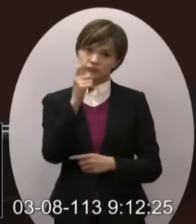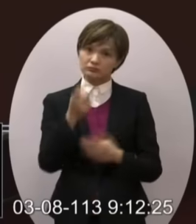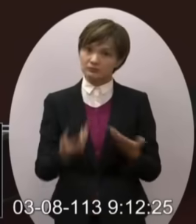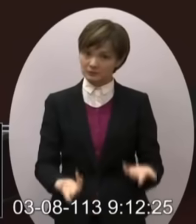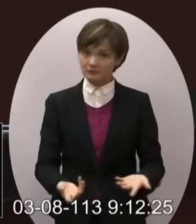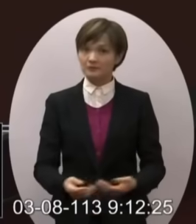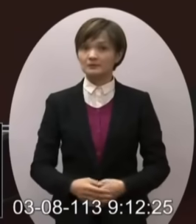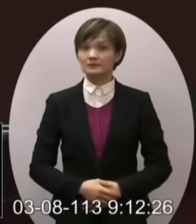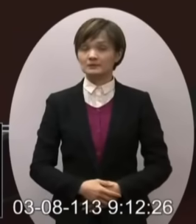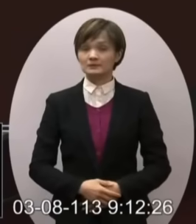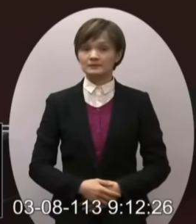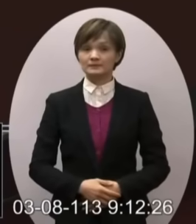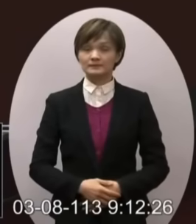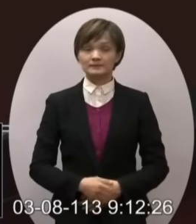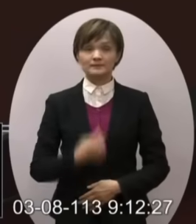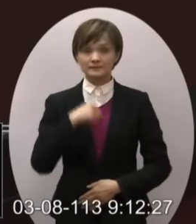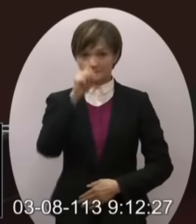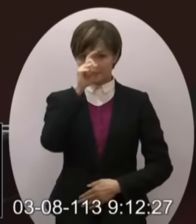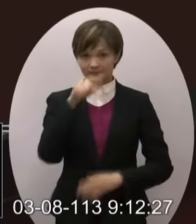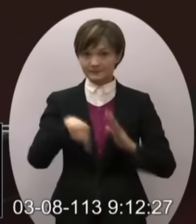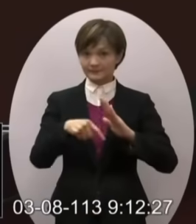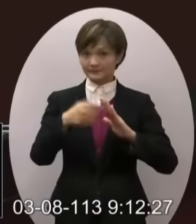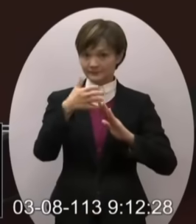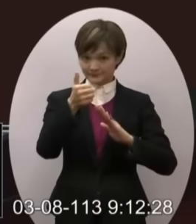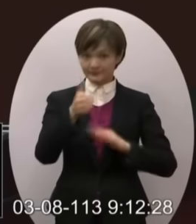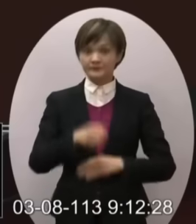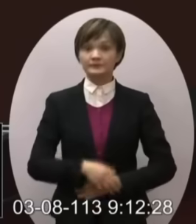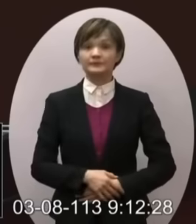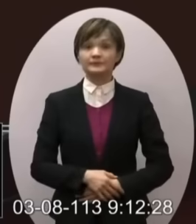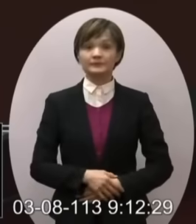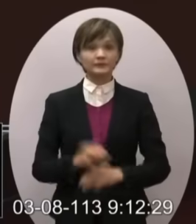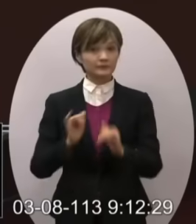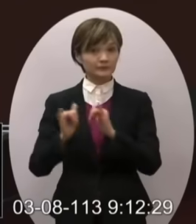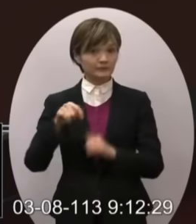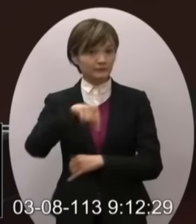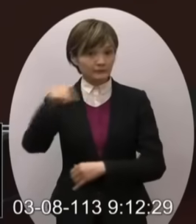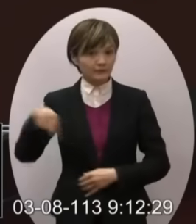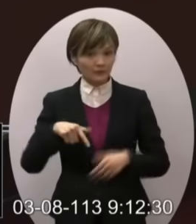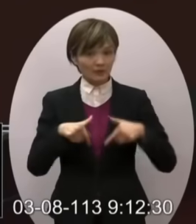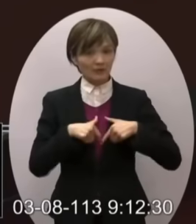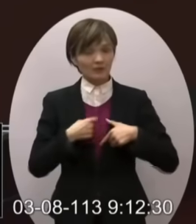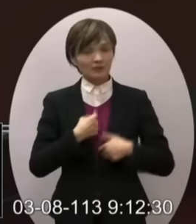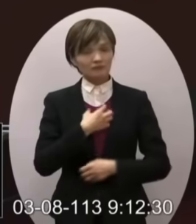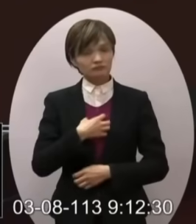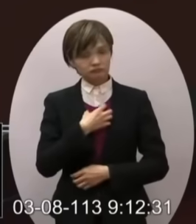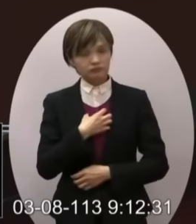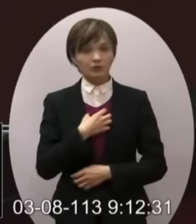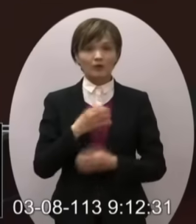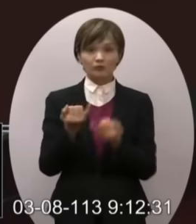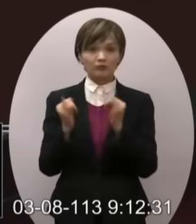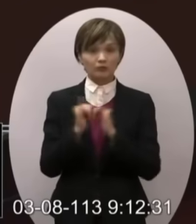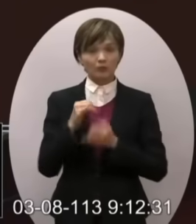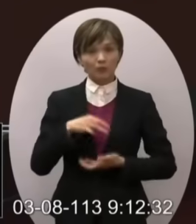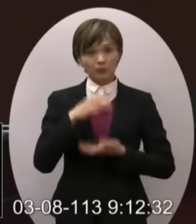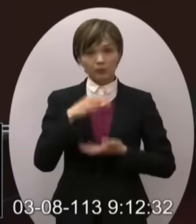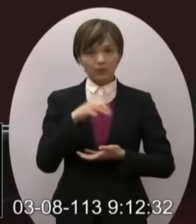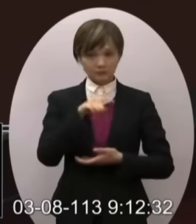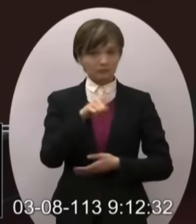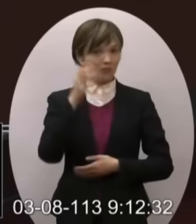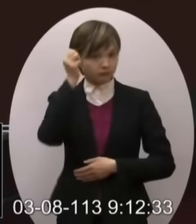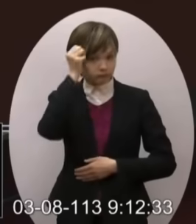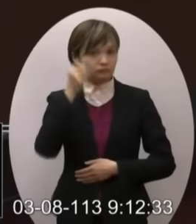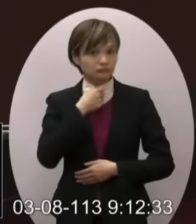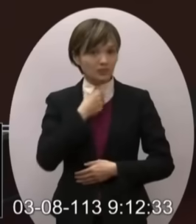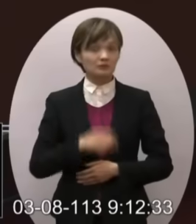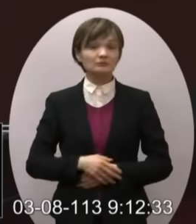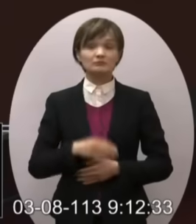道理。我们希望院长真的把国人心里的话以及妇女的担忧记在心里。最后，我要